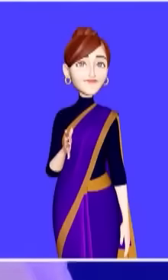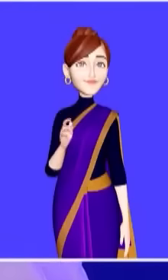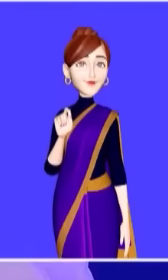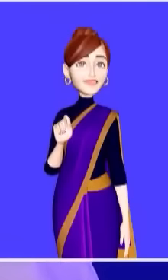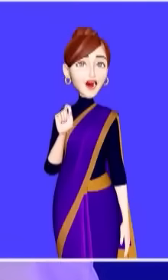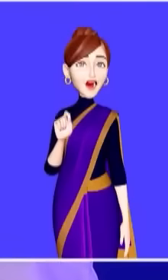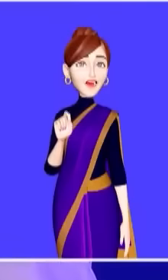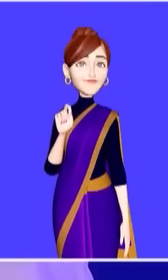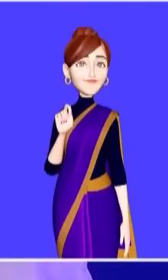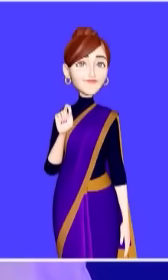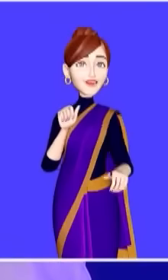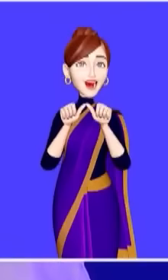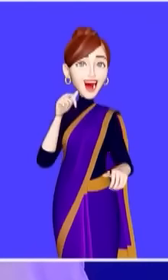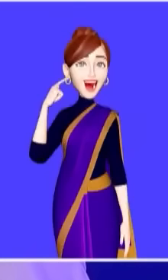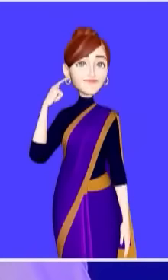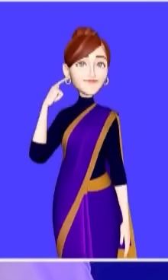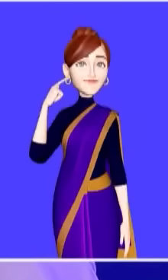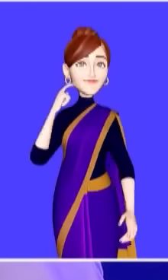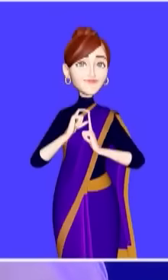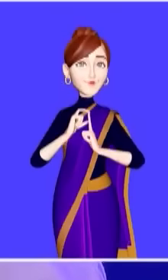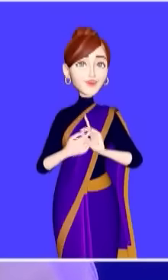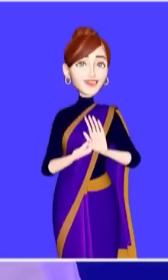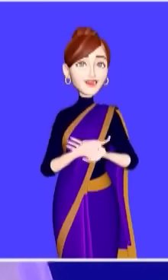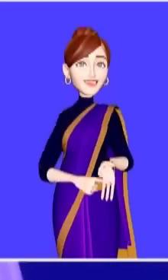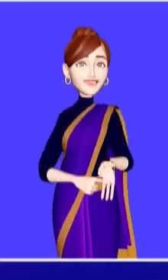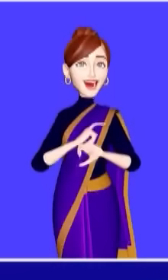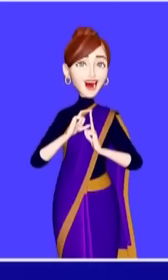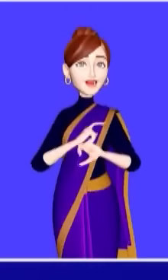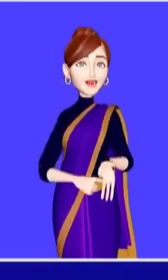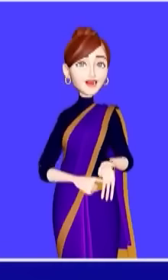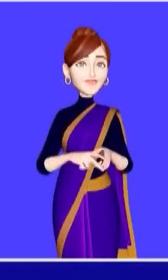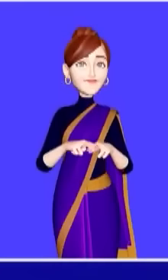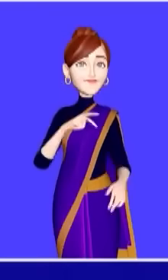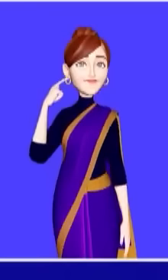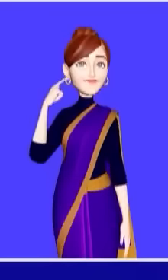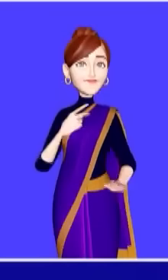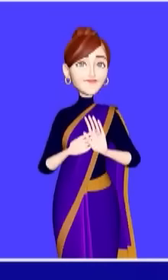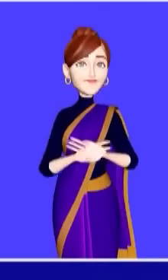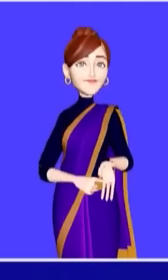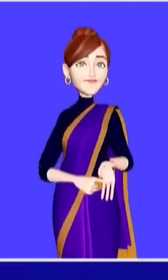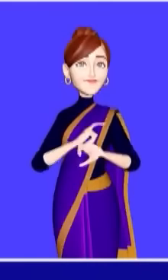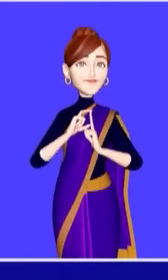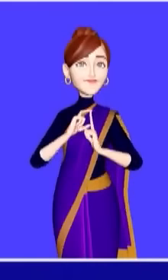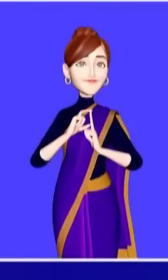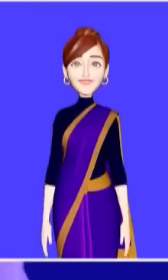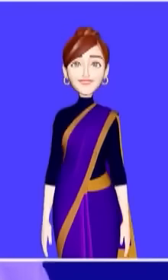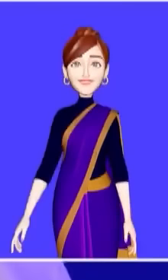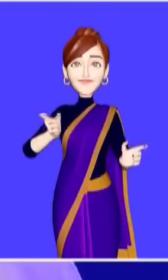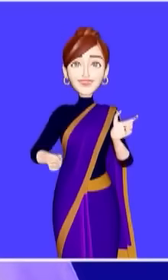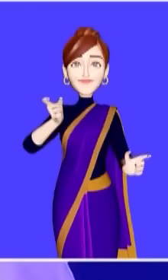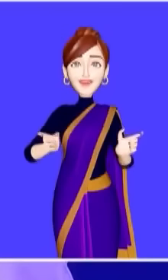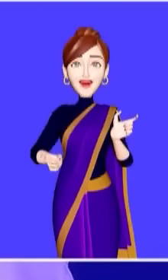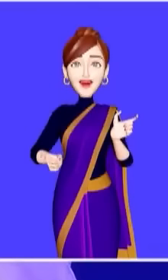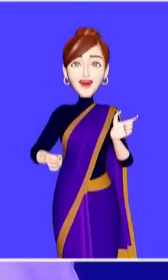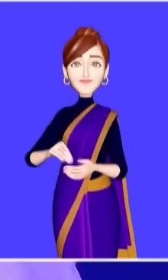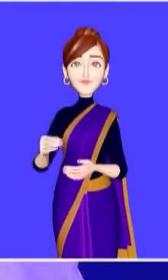ये संकल्प लें कि एआई को ग्लोबल कॉमन गुड के रूप में विकसित किया